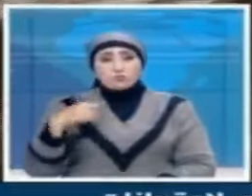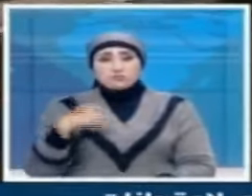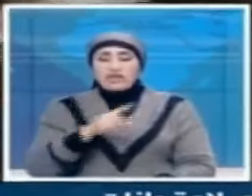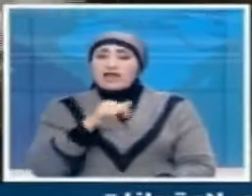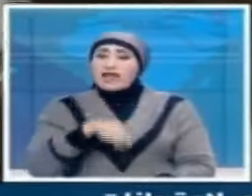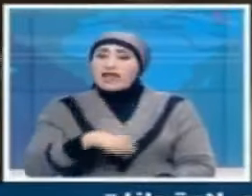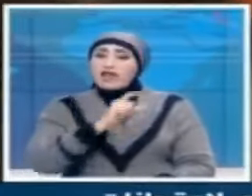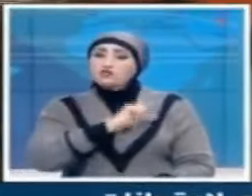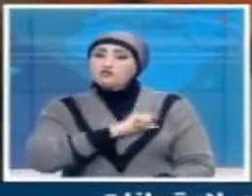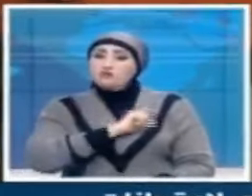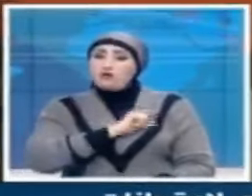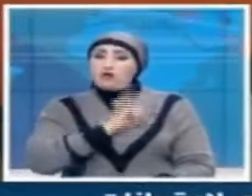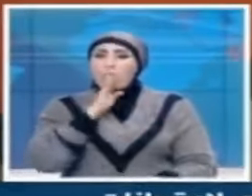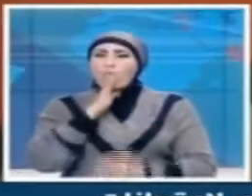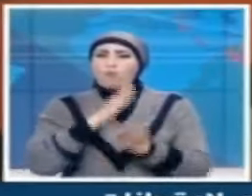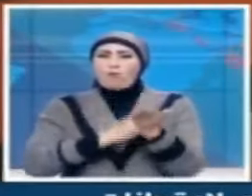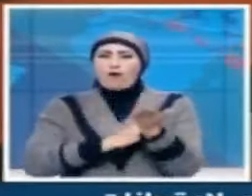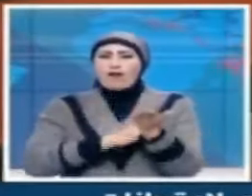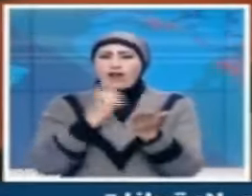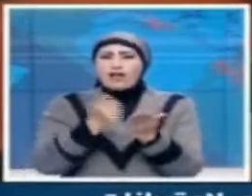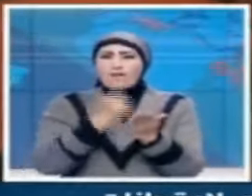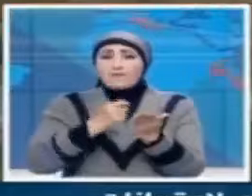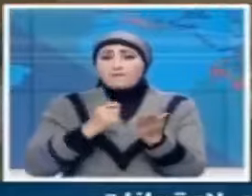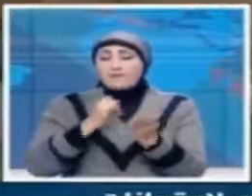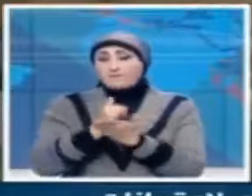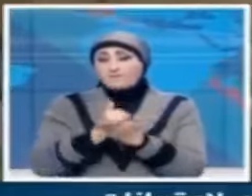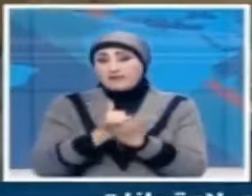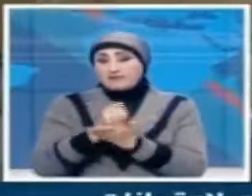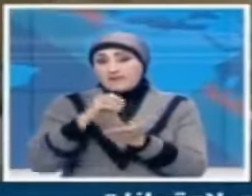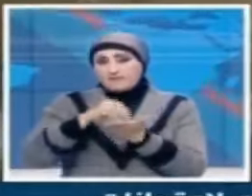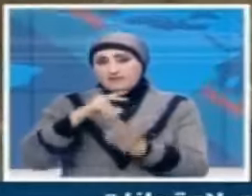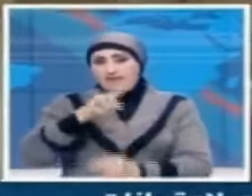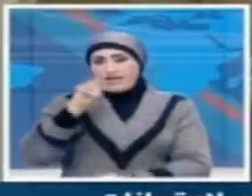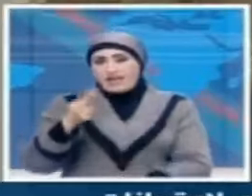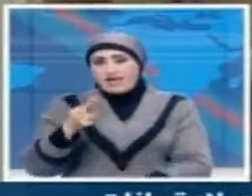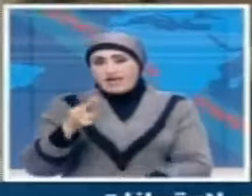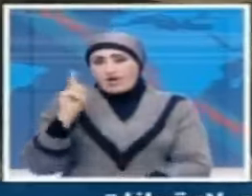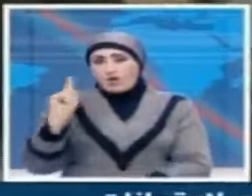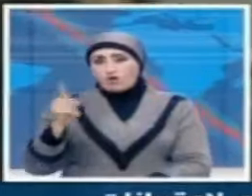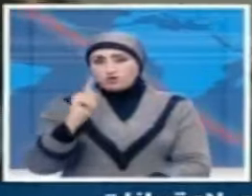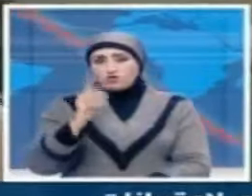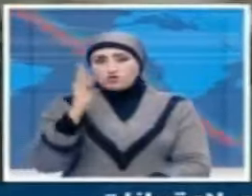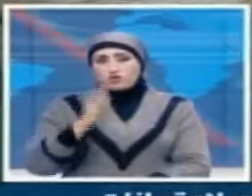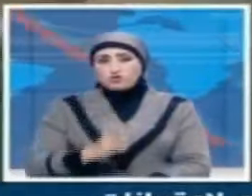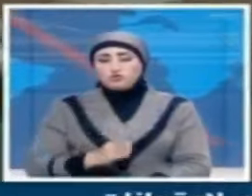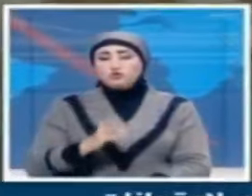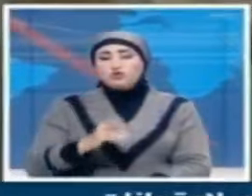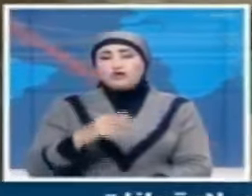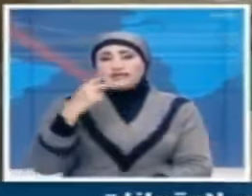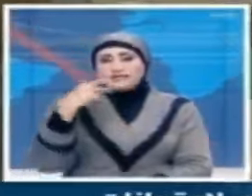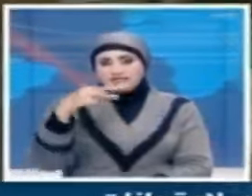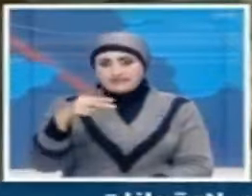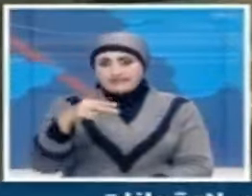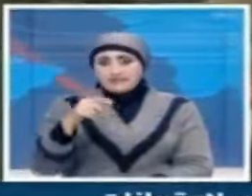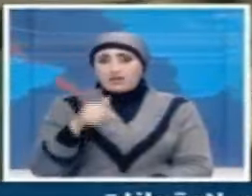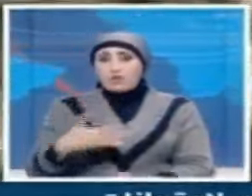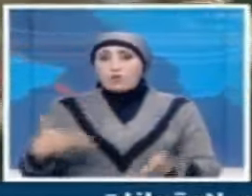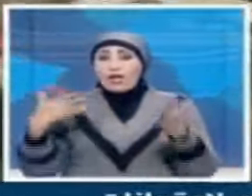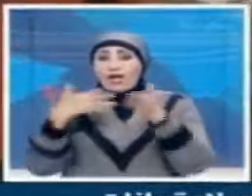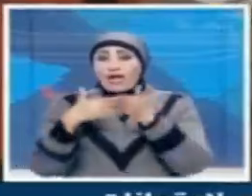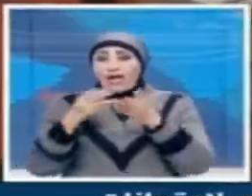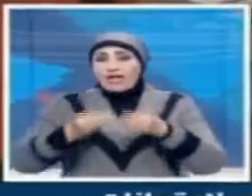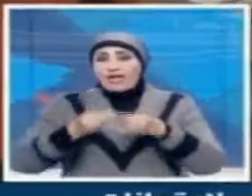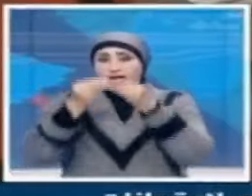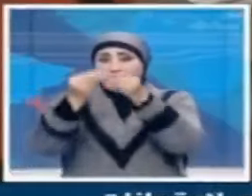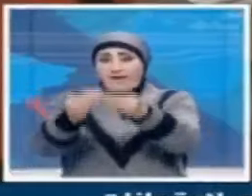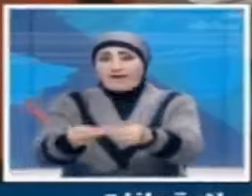أنه على الطلاب تسليم الاستمارات للمدارس بداية من يوم الأحد الموافق 11 فبراير، وأن